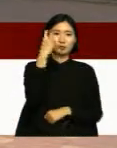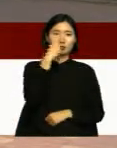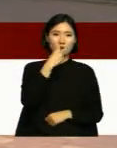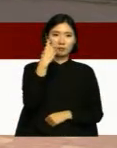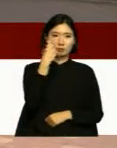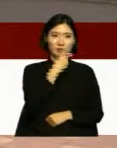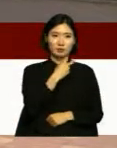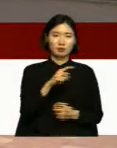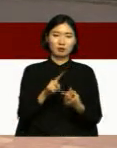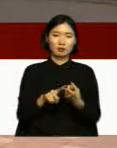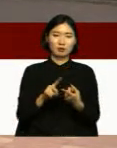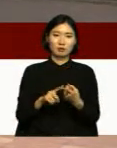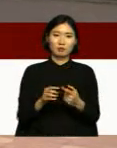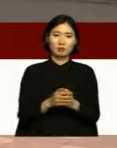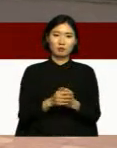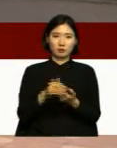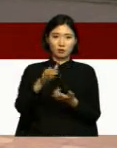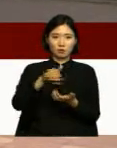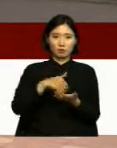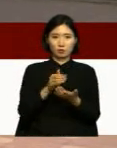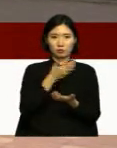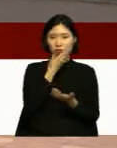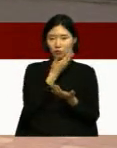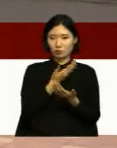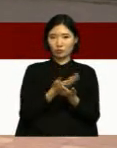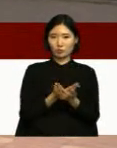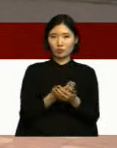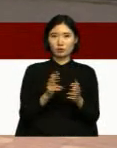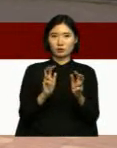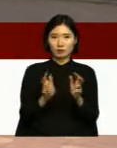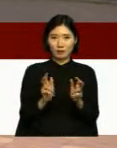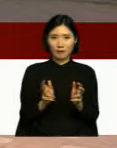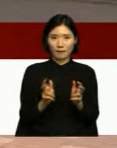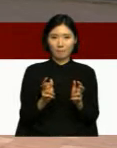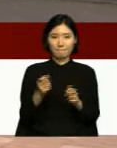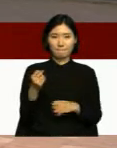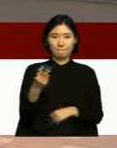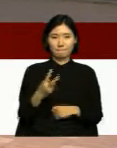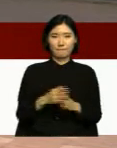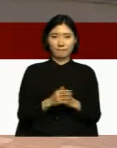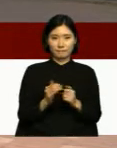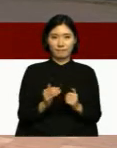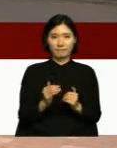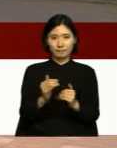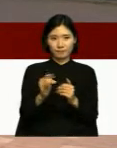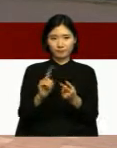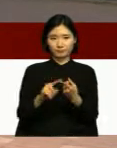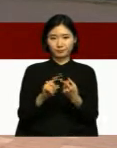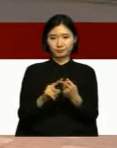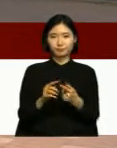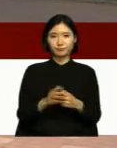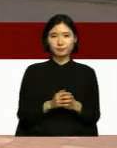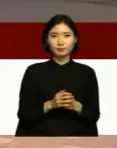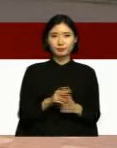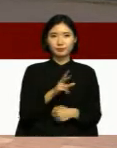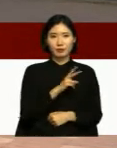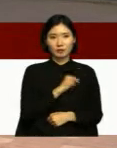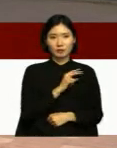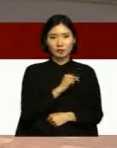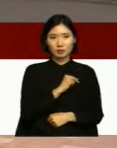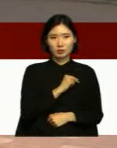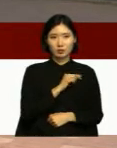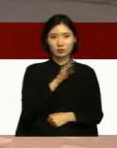행정사무감사를 하는 데 있어서 동두천시의 이제 주요 사업과 지금 과정에 대해서 저희가 이제